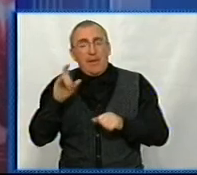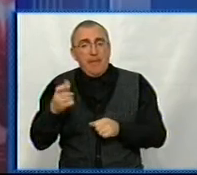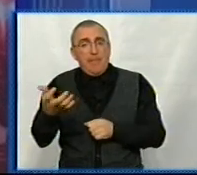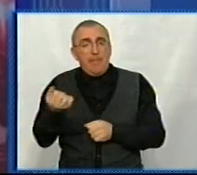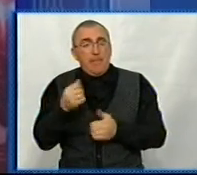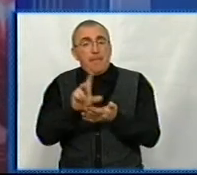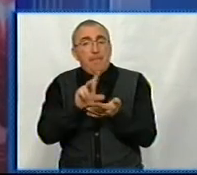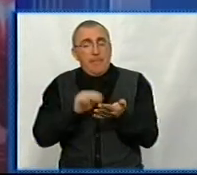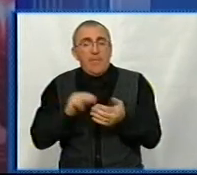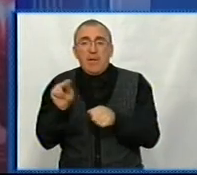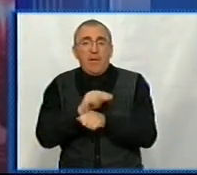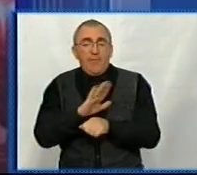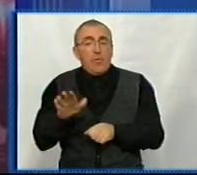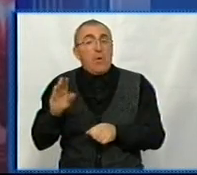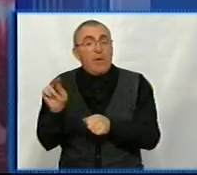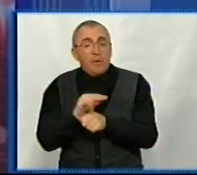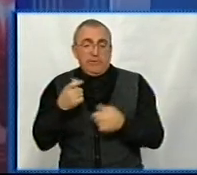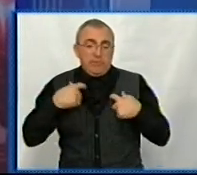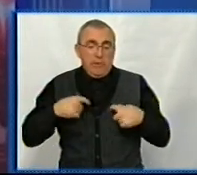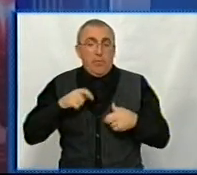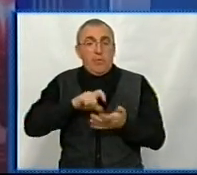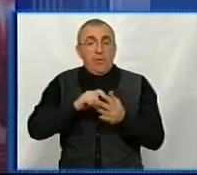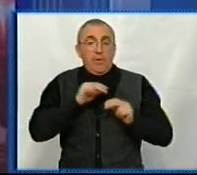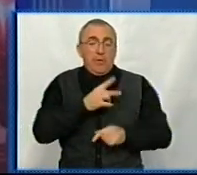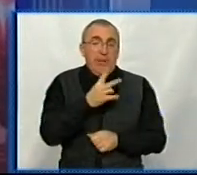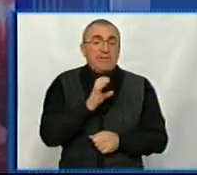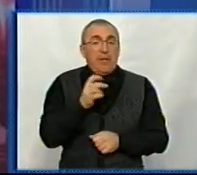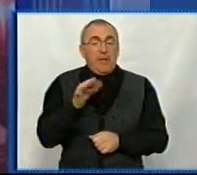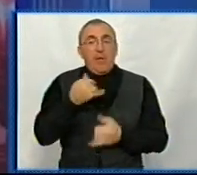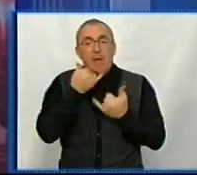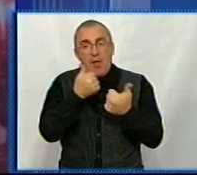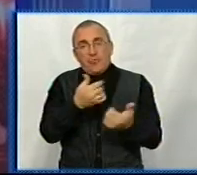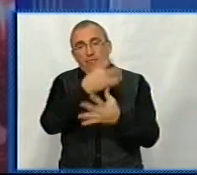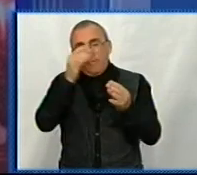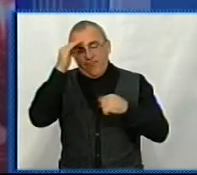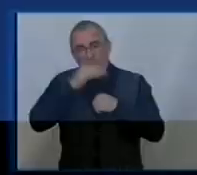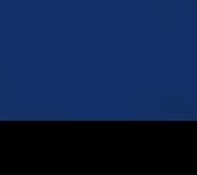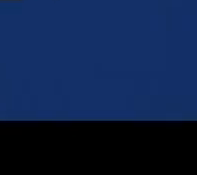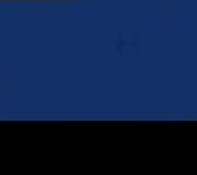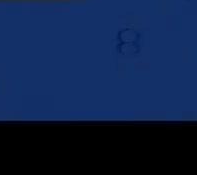вас приклад, не виховуйте дитину, виховуйте себе. У студії працювала Наталя Сметанко. Гарного всім вечора.